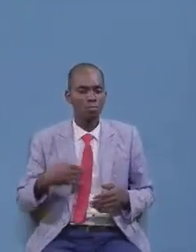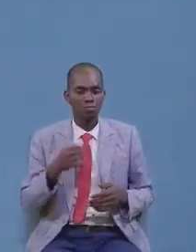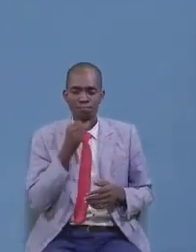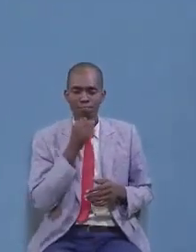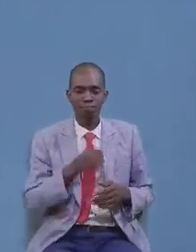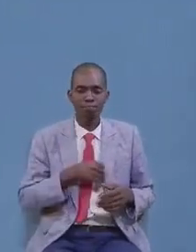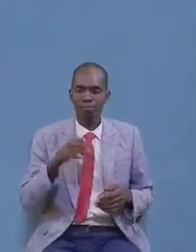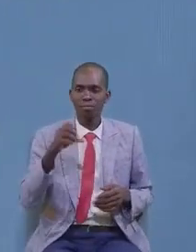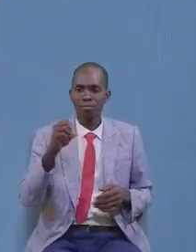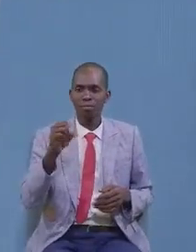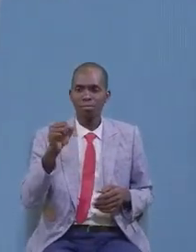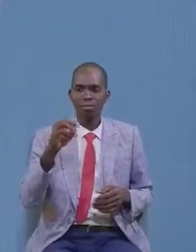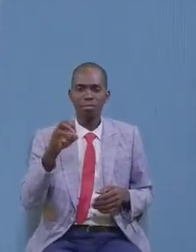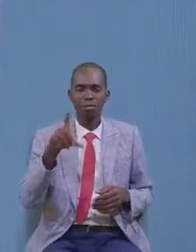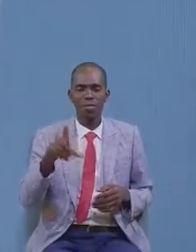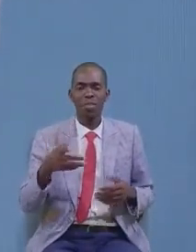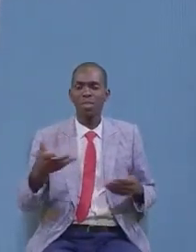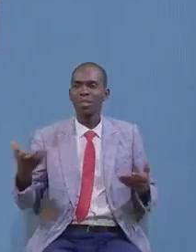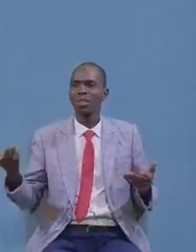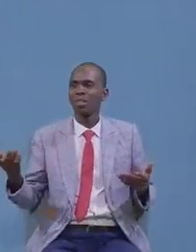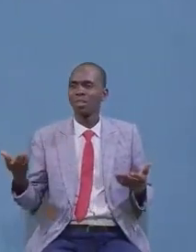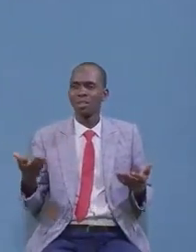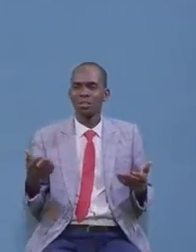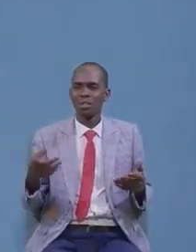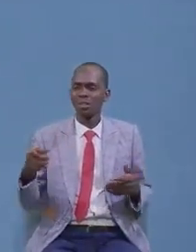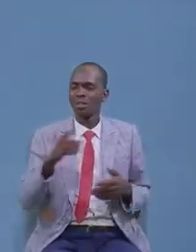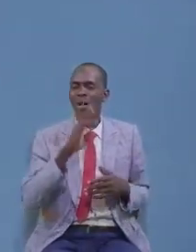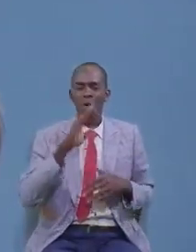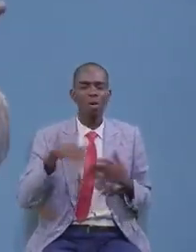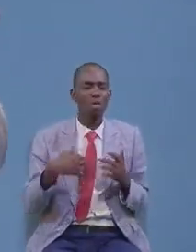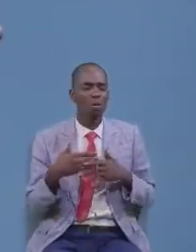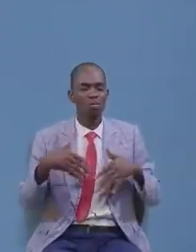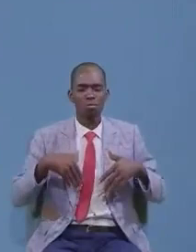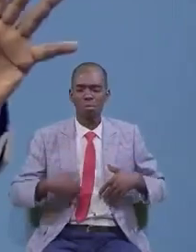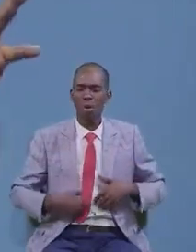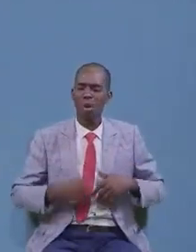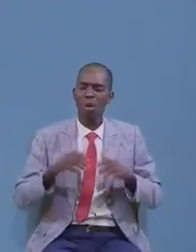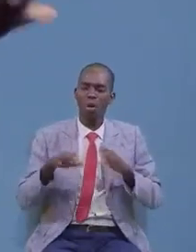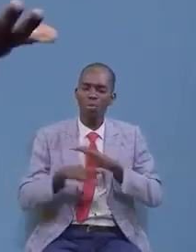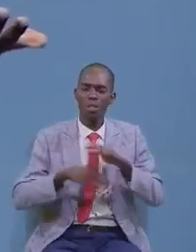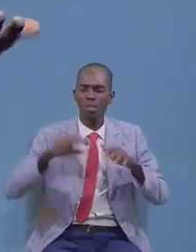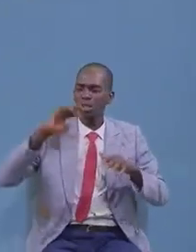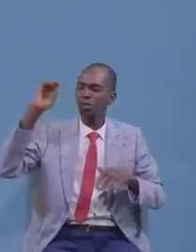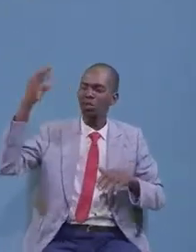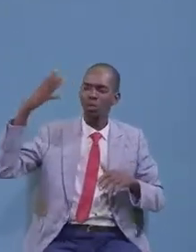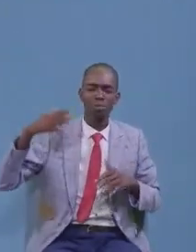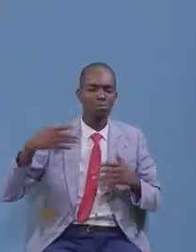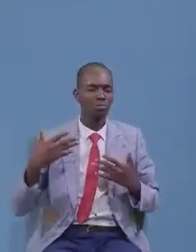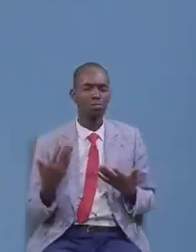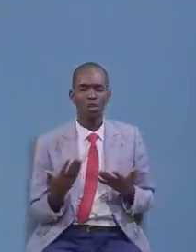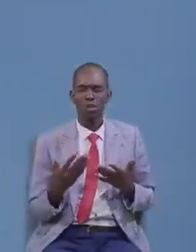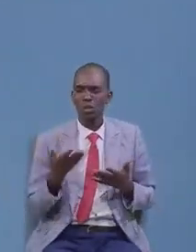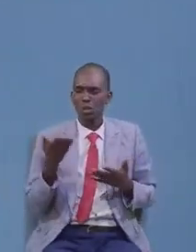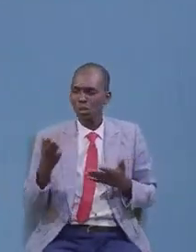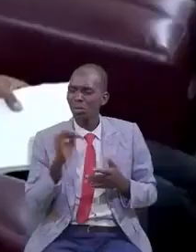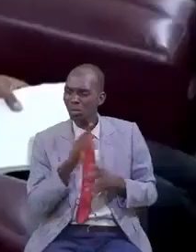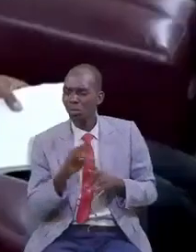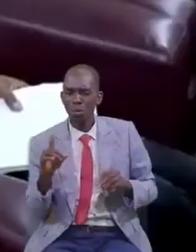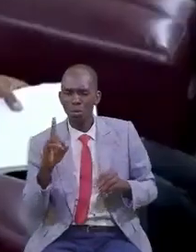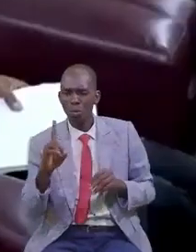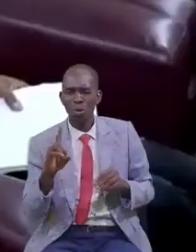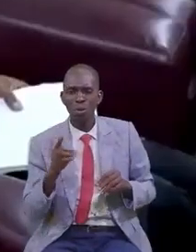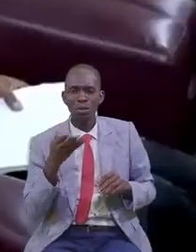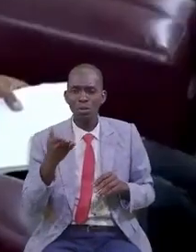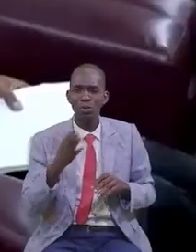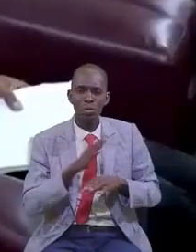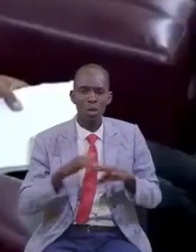"You are all exhausted." అప్పుడు సమూయేలు అన్నాడు, అయిపోయారా ఇంకున్నారా? Jesse, are all these all the children you have? యెషయి